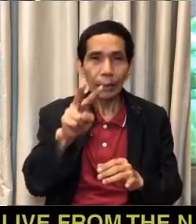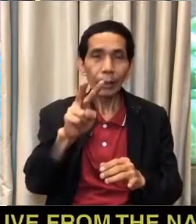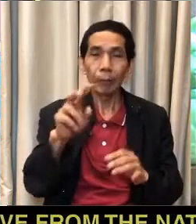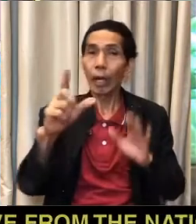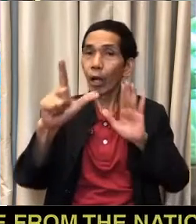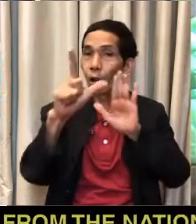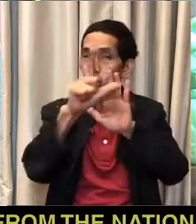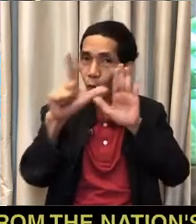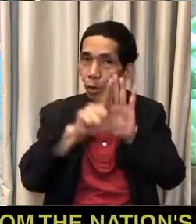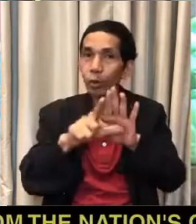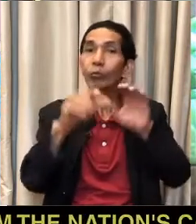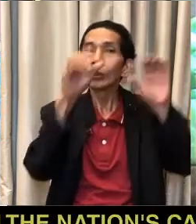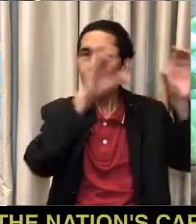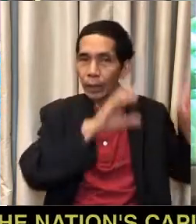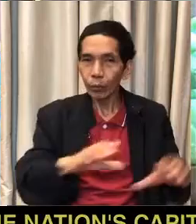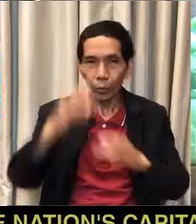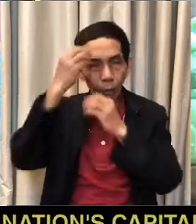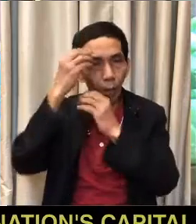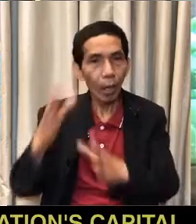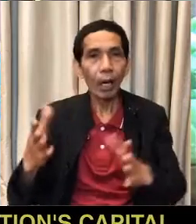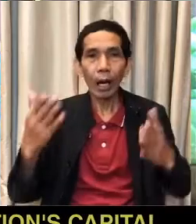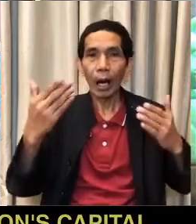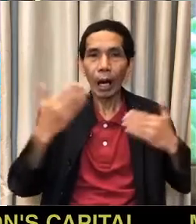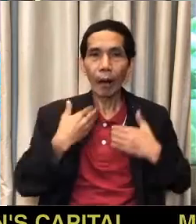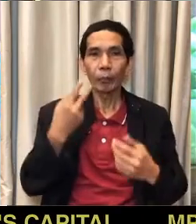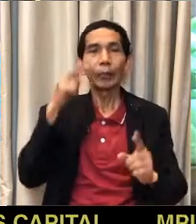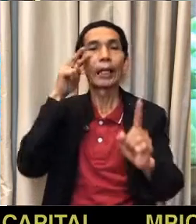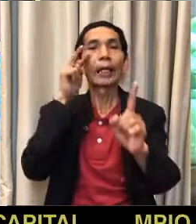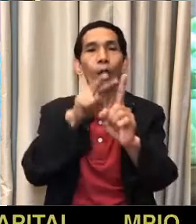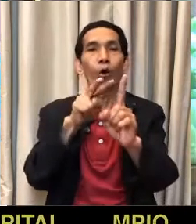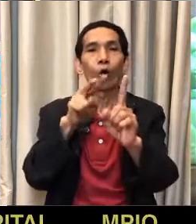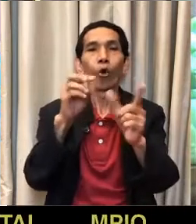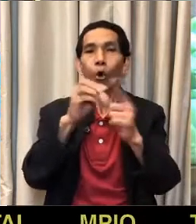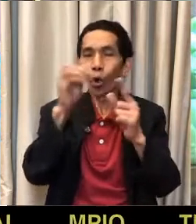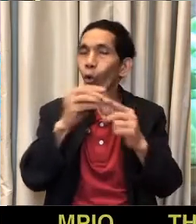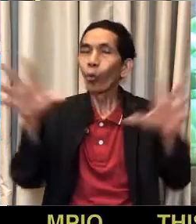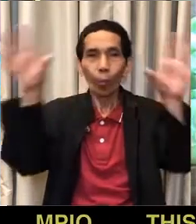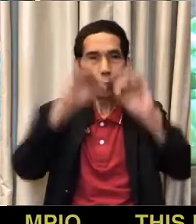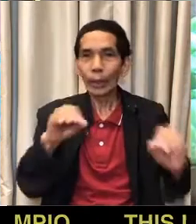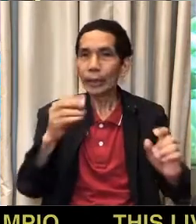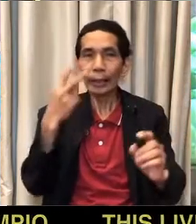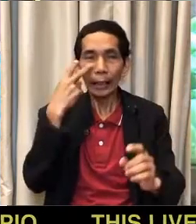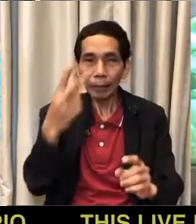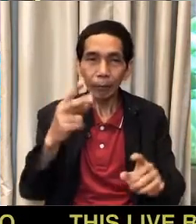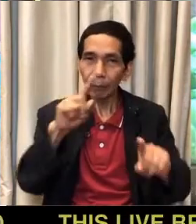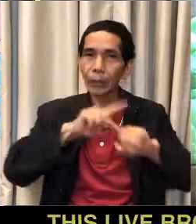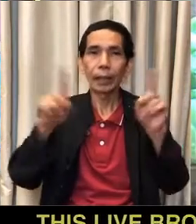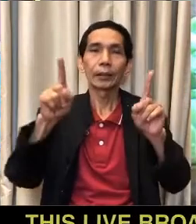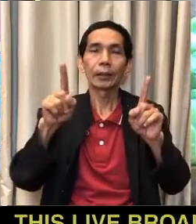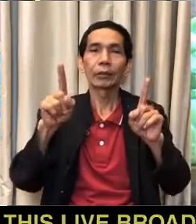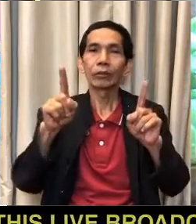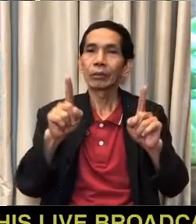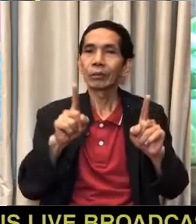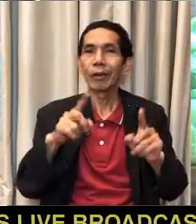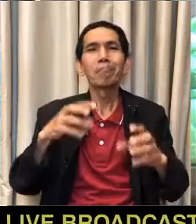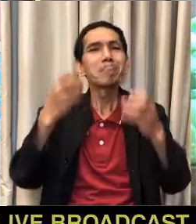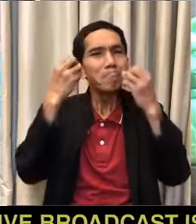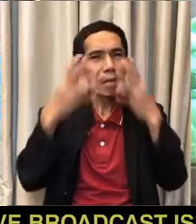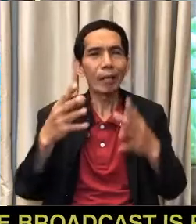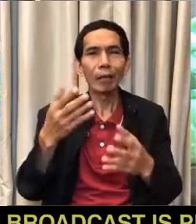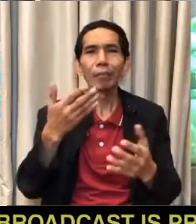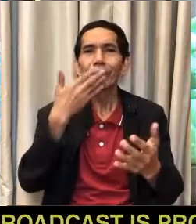may batas, tinutupad, may nakatingin o wala. Di ho ba? Eh kaya lang oh, talagang marami